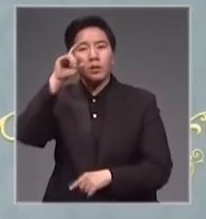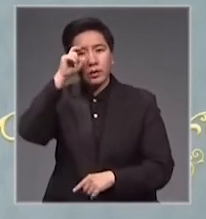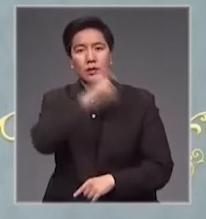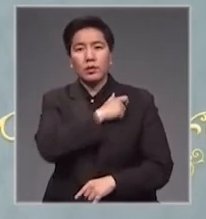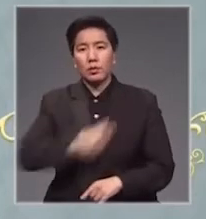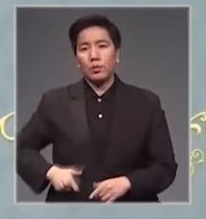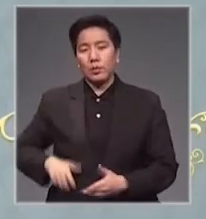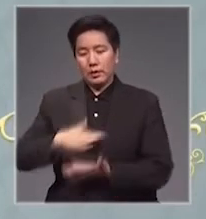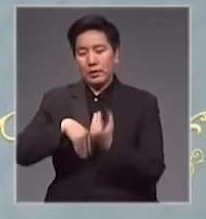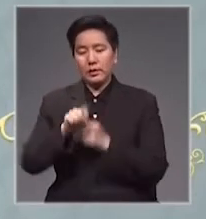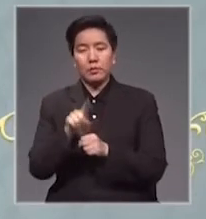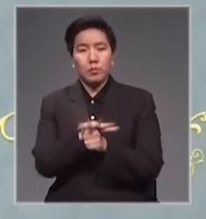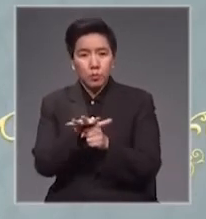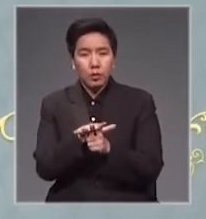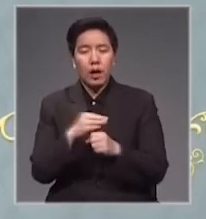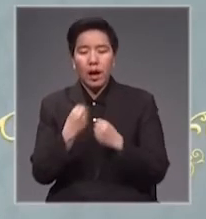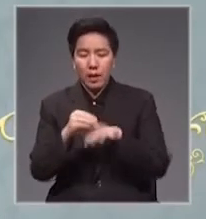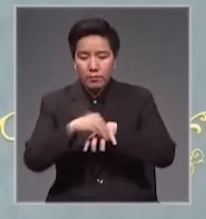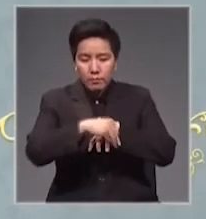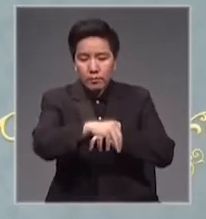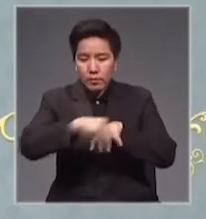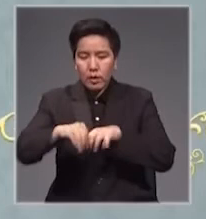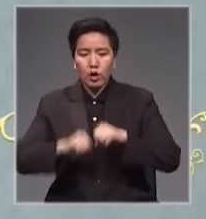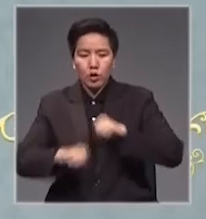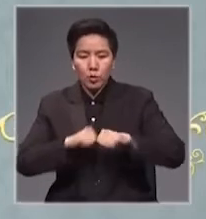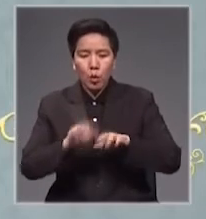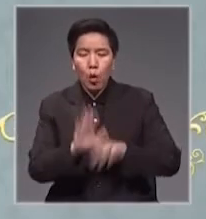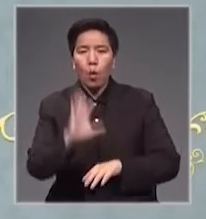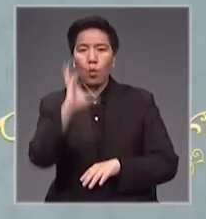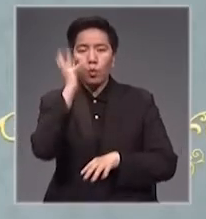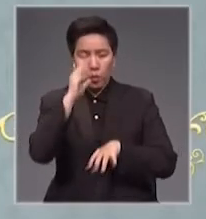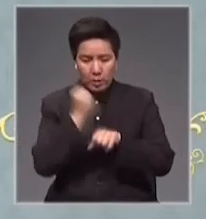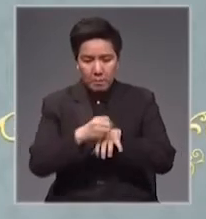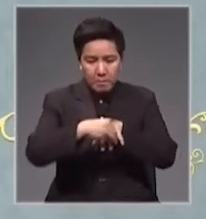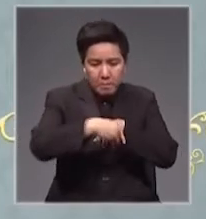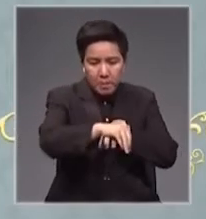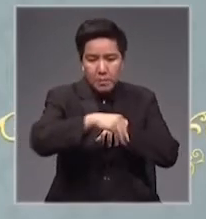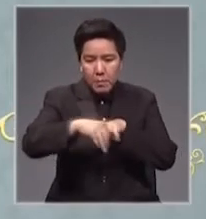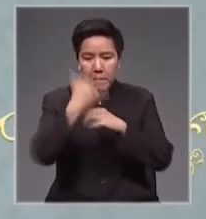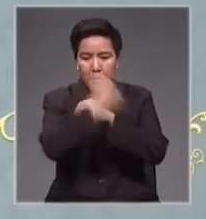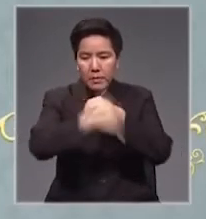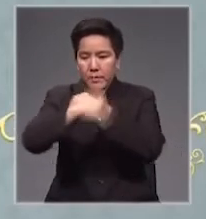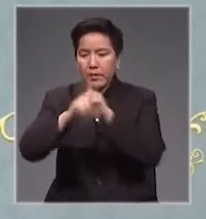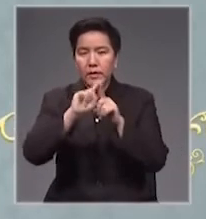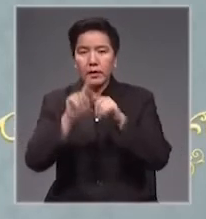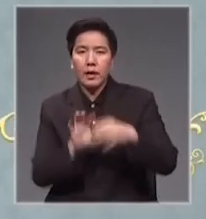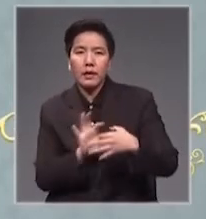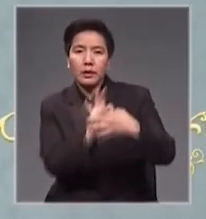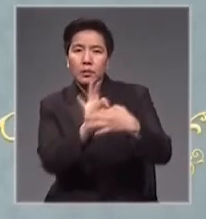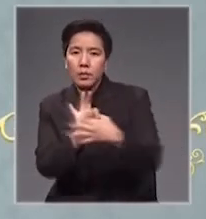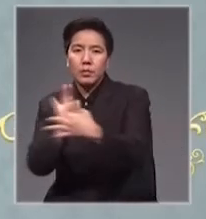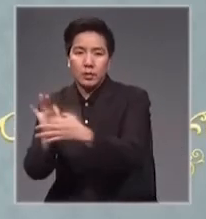และส่งเสริมให้เกิดเครือข่ายกับเยาวชนโลกรวมทั้งการสร้างเครือข่ายกับองค์กรระหว่างประเทศที่เกี่ยวข้องซึ่งรัฐบา